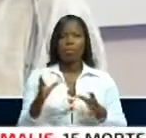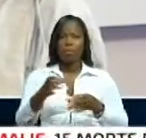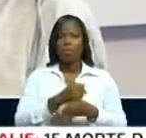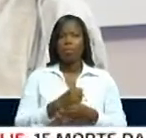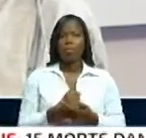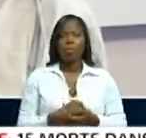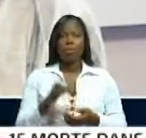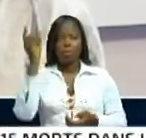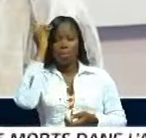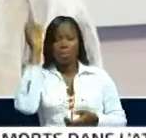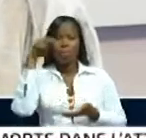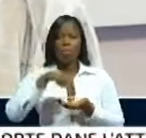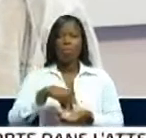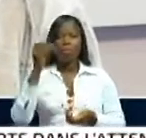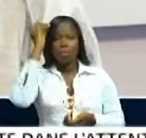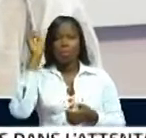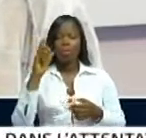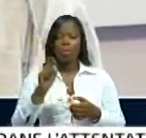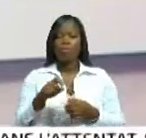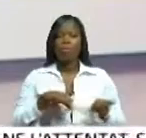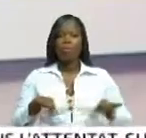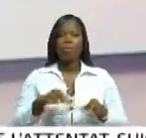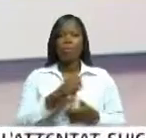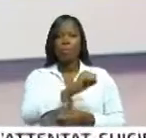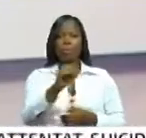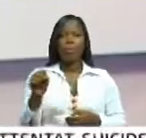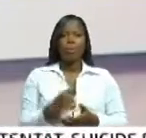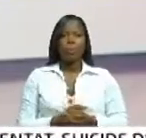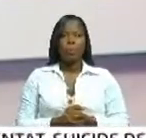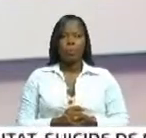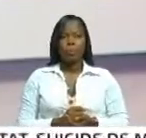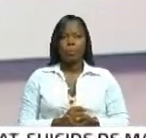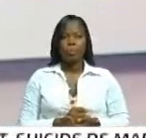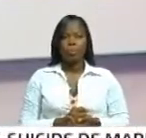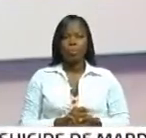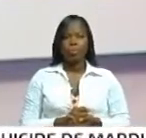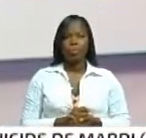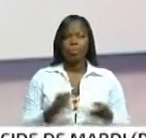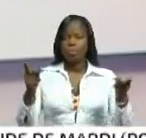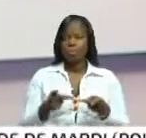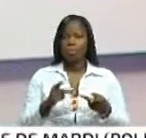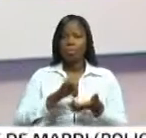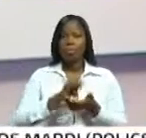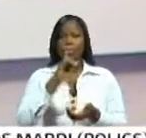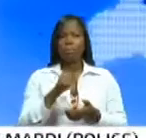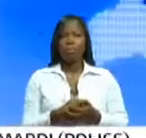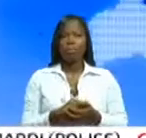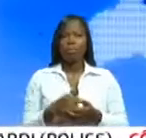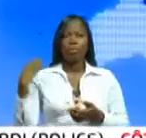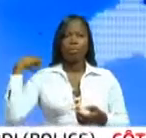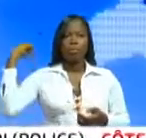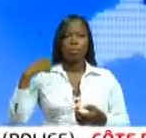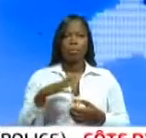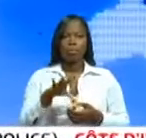dakar c'est un rôle de cadre qui devait faire son acquis les présenter ses candidats alors aujourd'hui trouvez